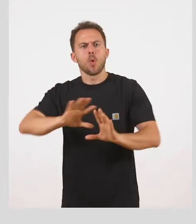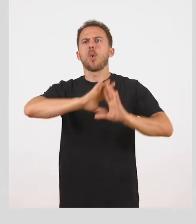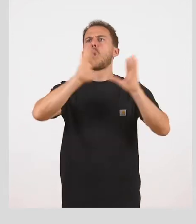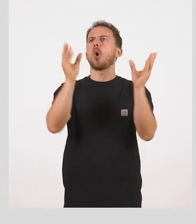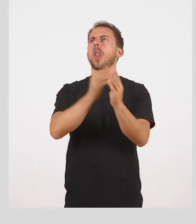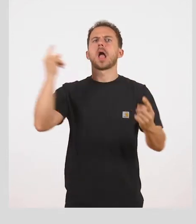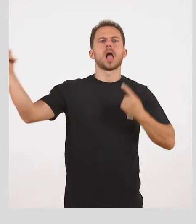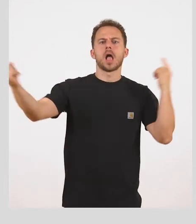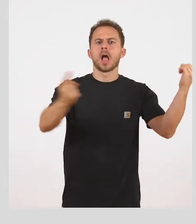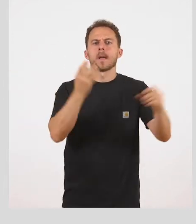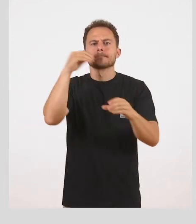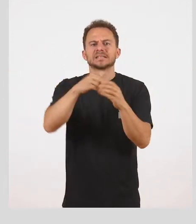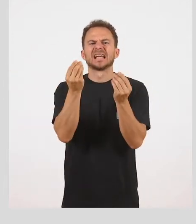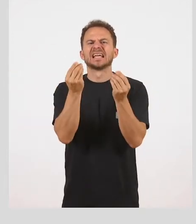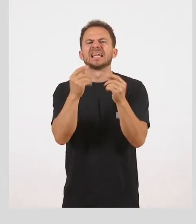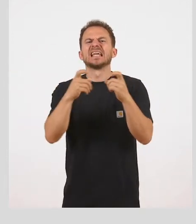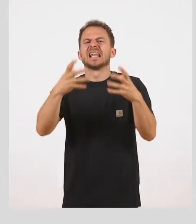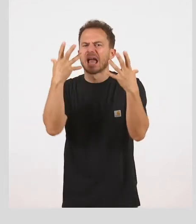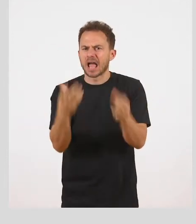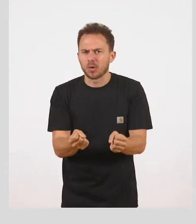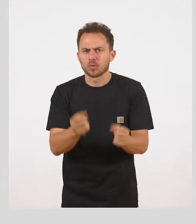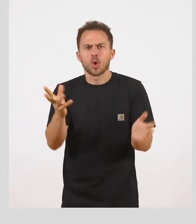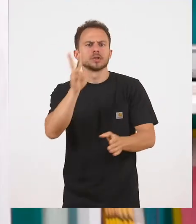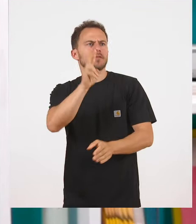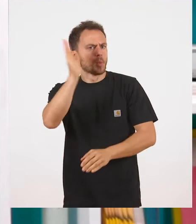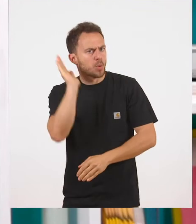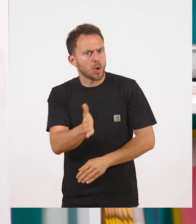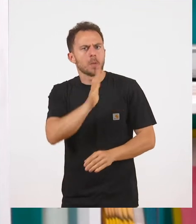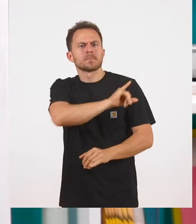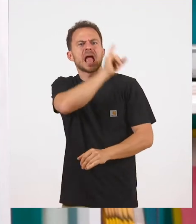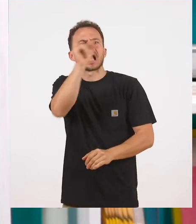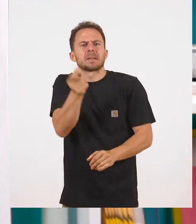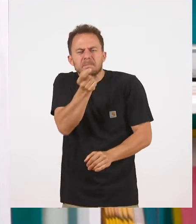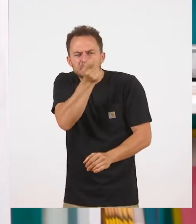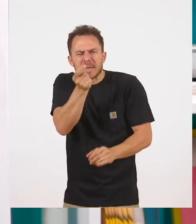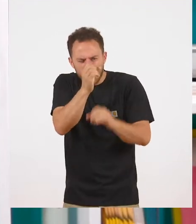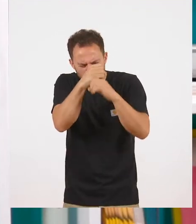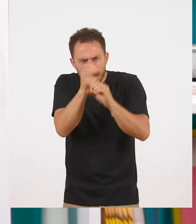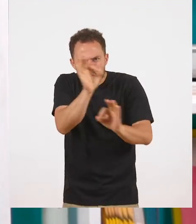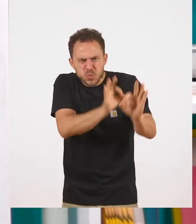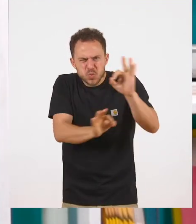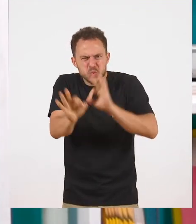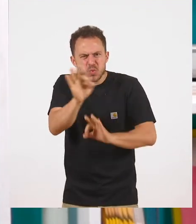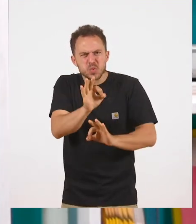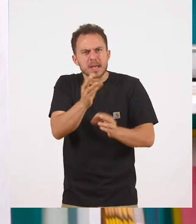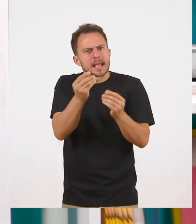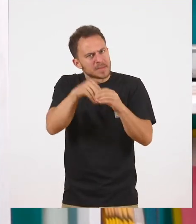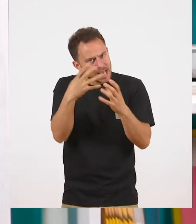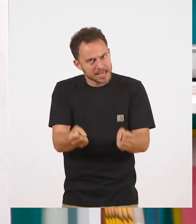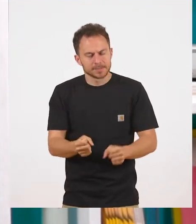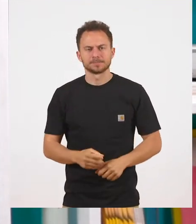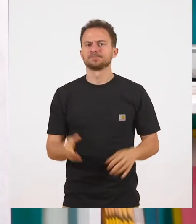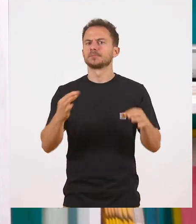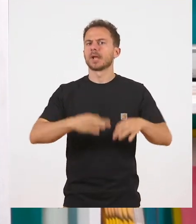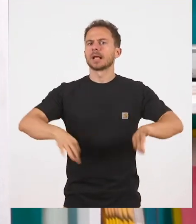μα που αποτελούνται από ύλη. Και αυτά που βλέπουμε με γυμνό οφθαλμό και αυτά που δεν βλέπουμε. Α ξεκινήσουμε